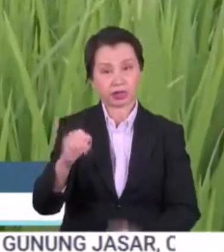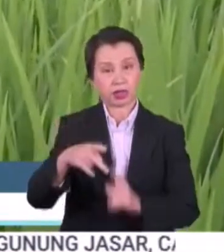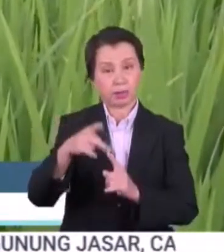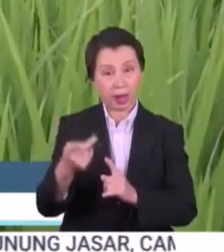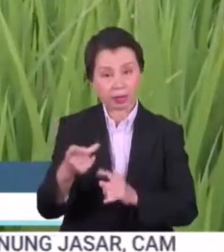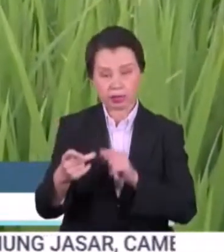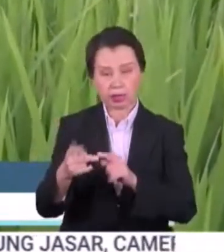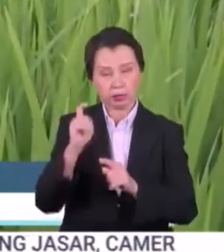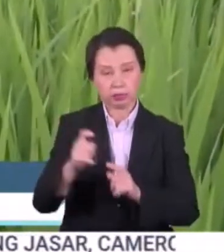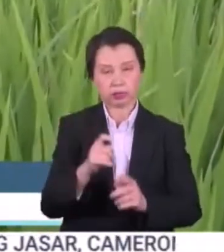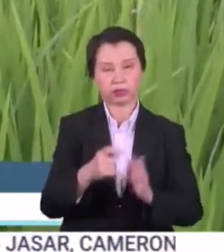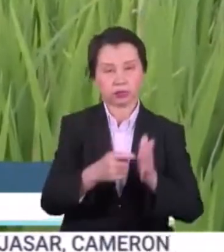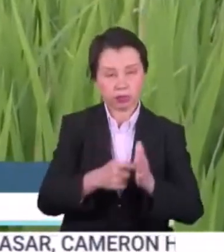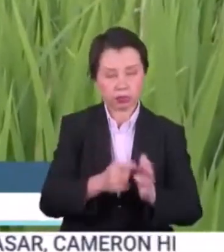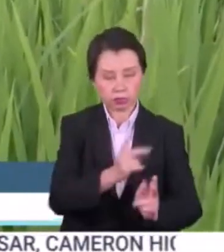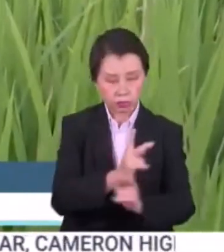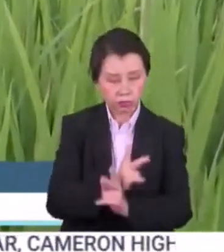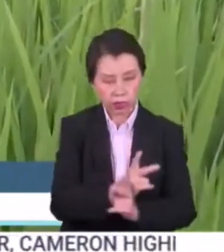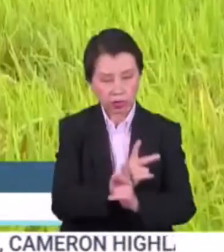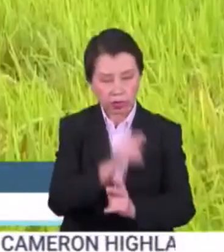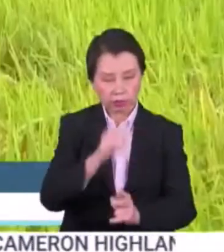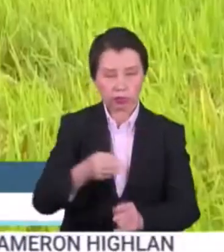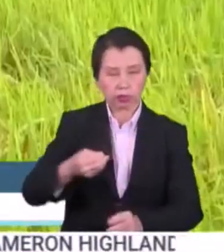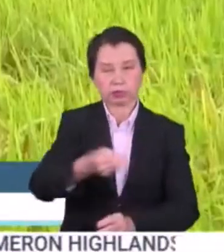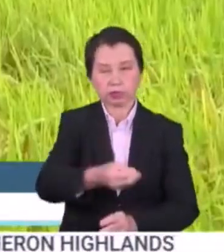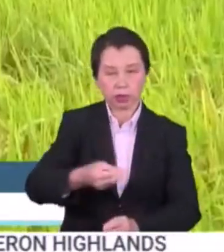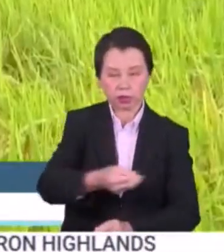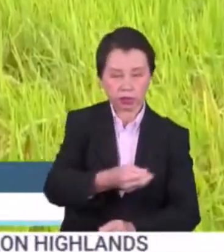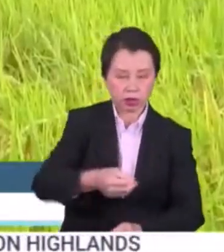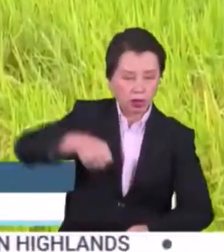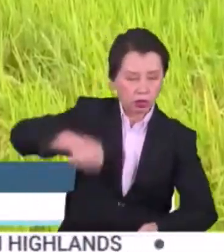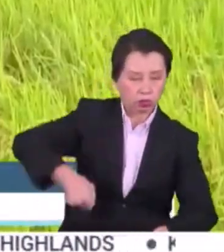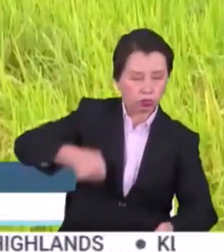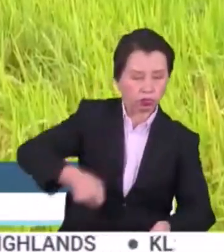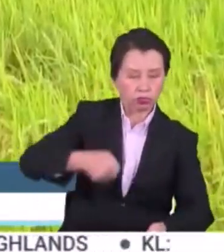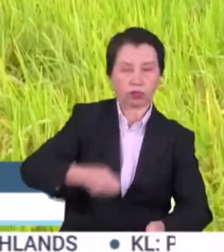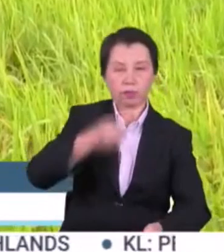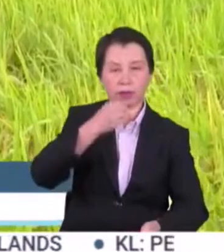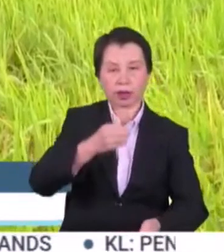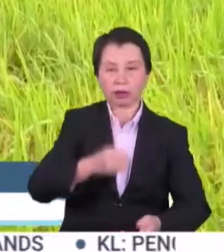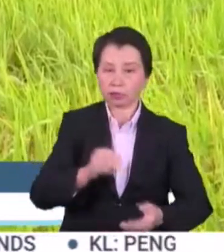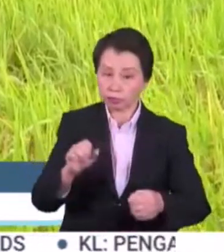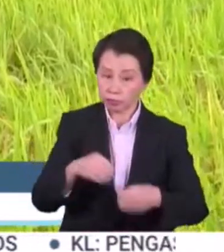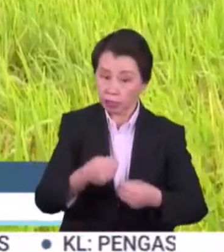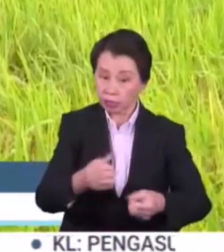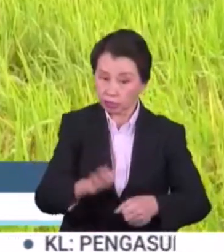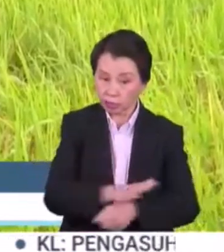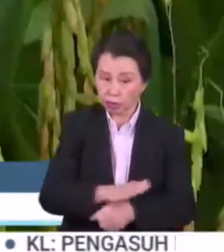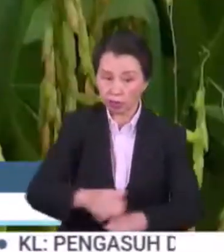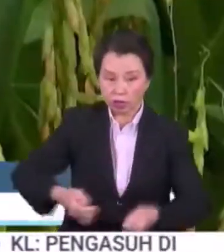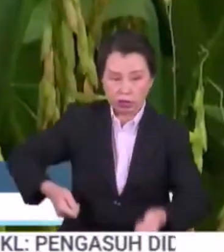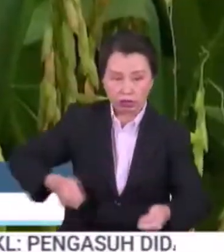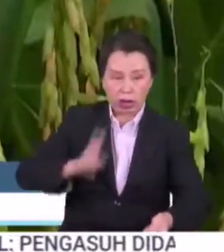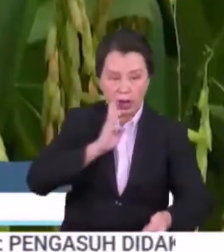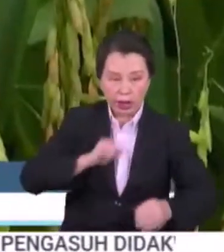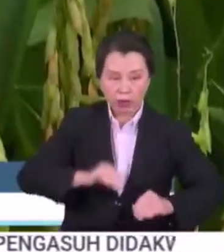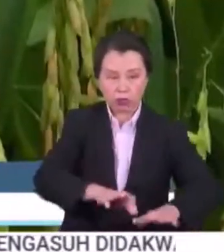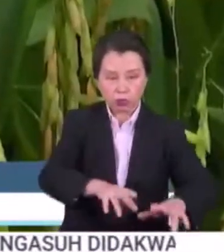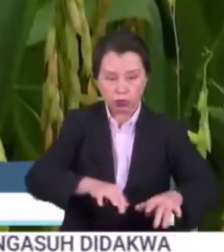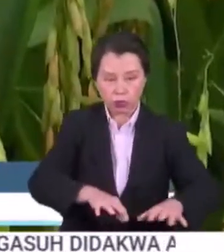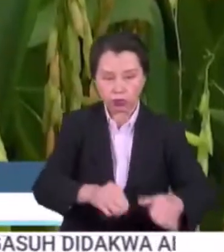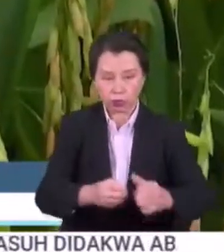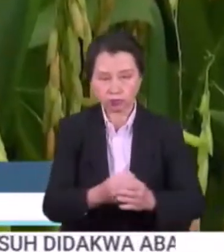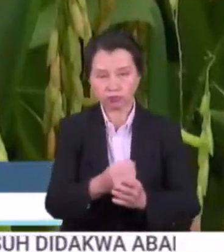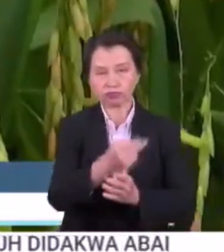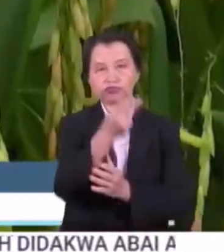memerlukan penjagaan dan memerlukan makanan. Mana kita susun makanan bagi cukup, dia akan menghasilkan buah